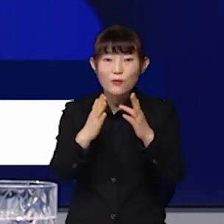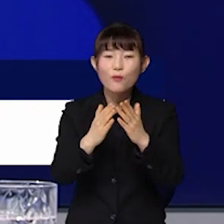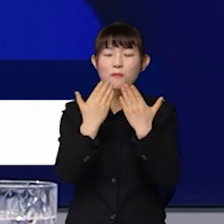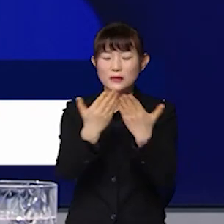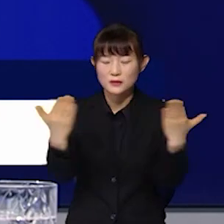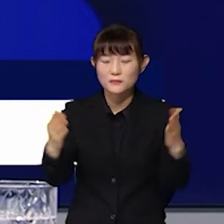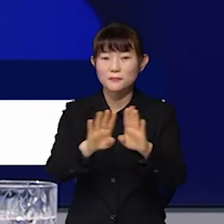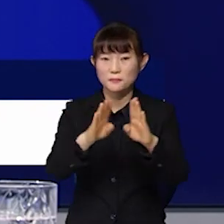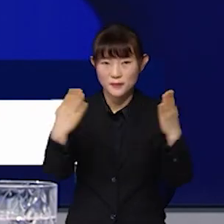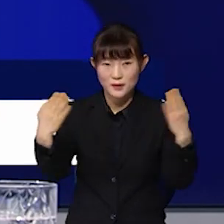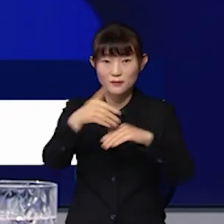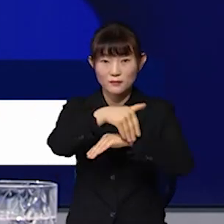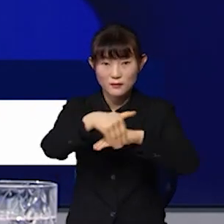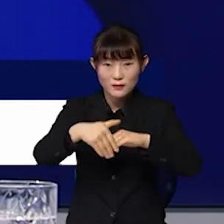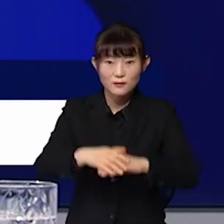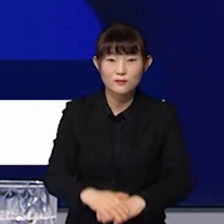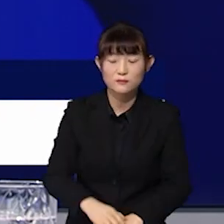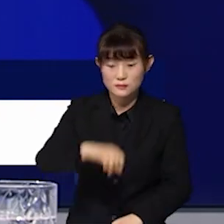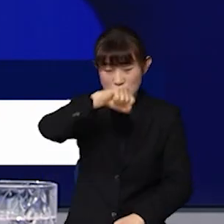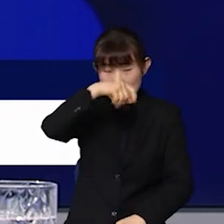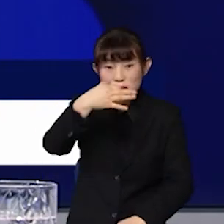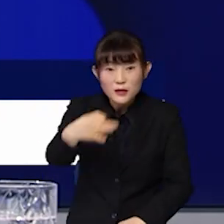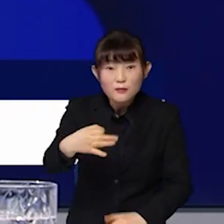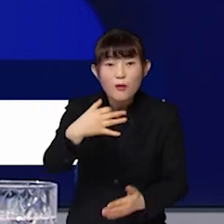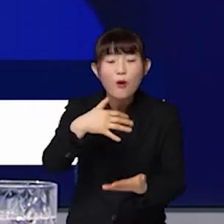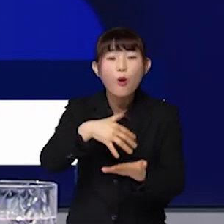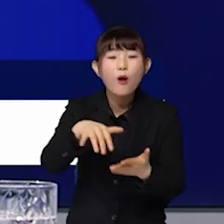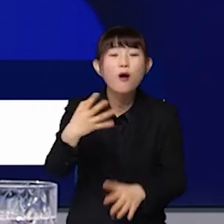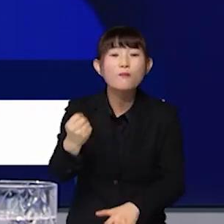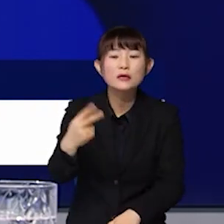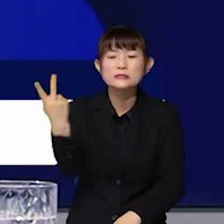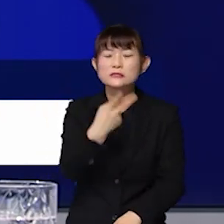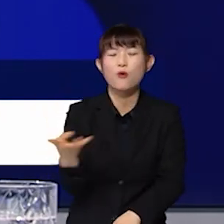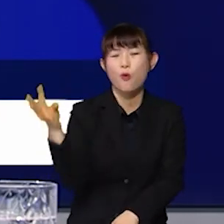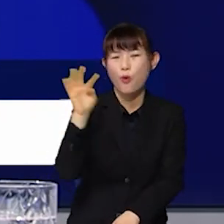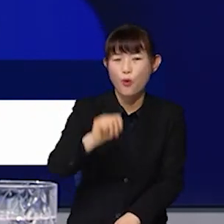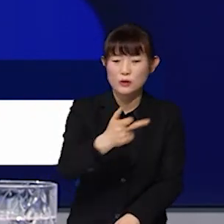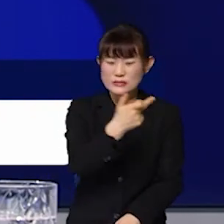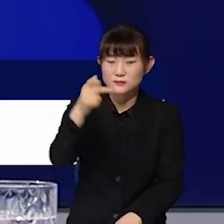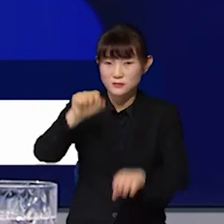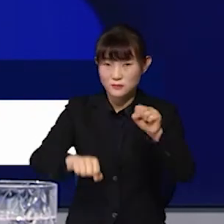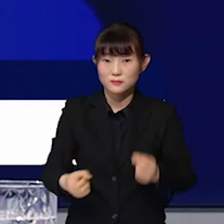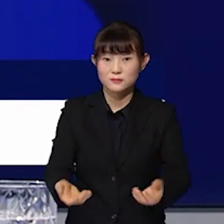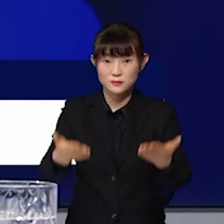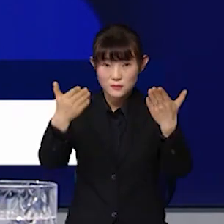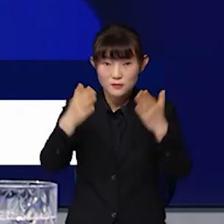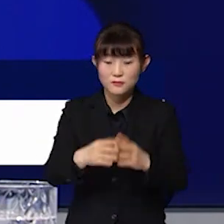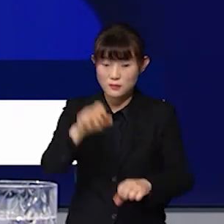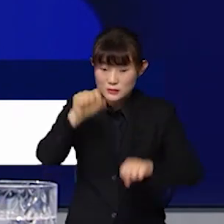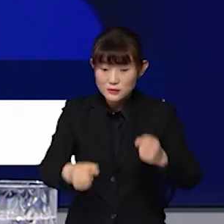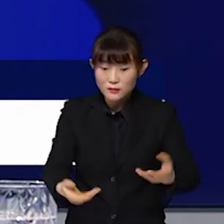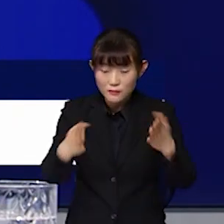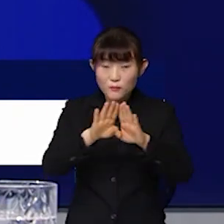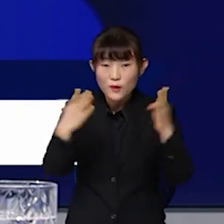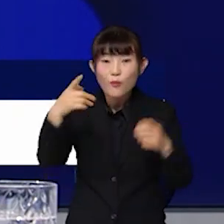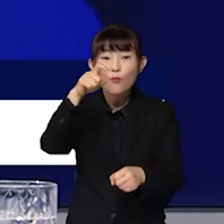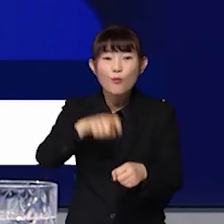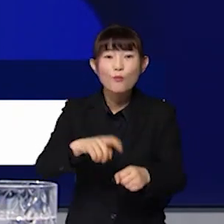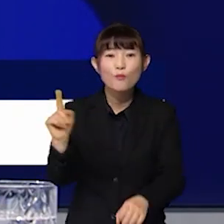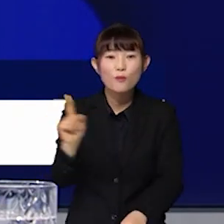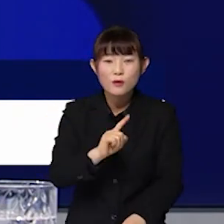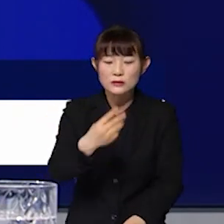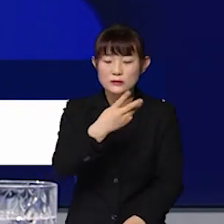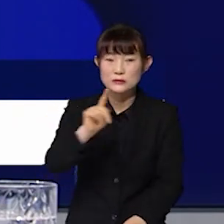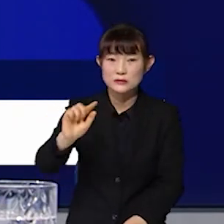만드는 겁니다 물건 예산도 이천억이 넘게 들어가는 처음 매머드 행사고 이걸 하는 이유는 우리가